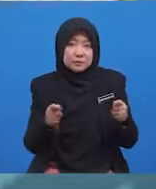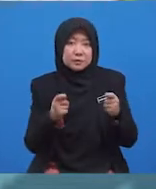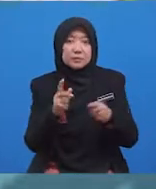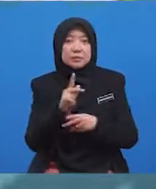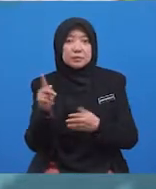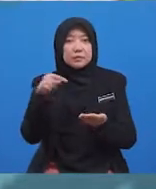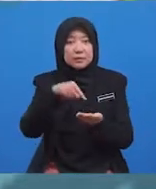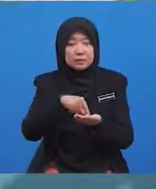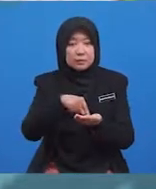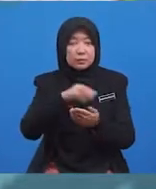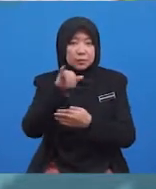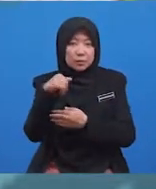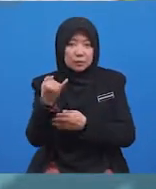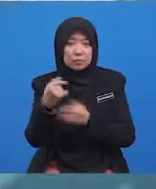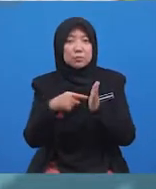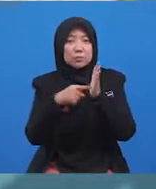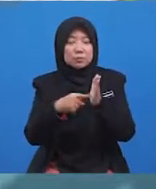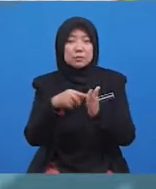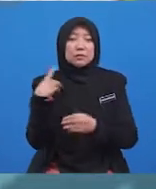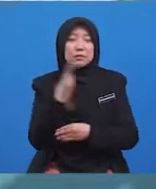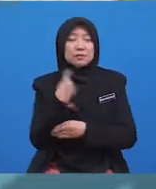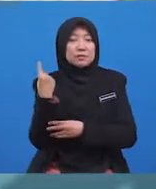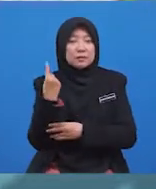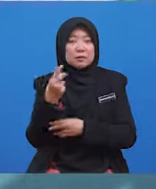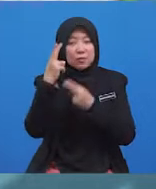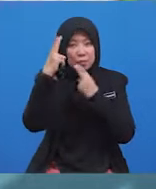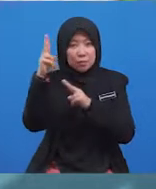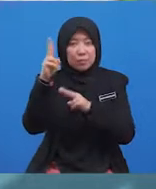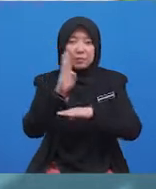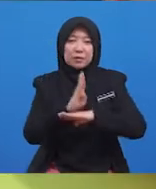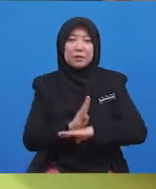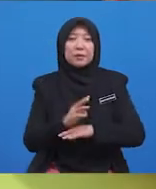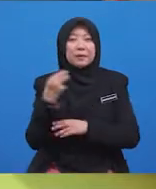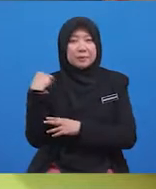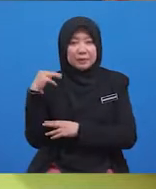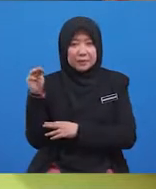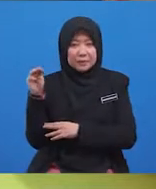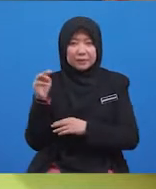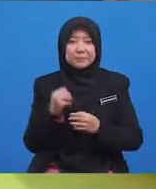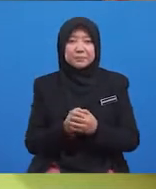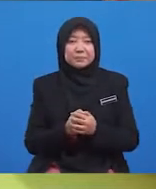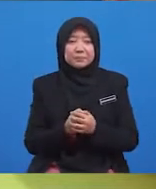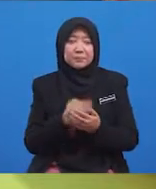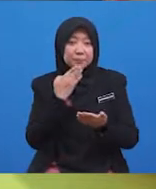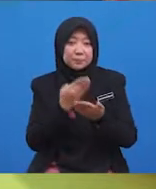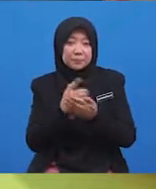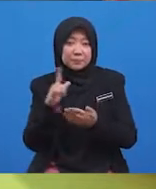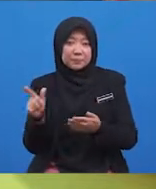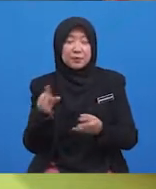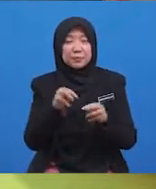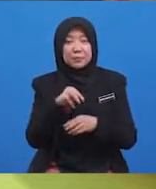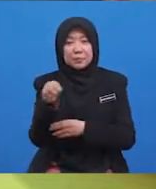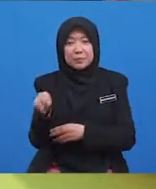menunjukkan bahawa kita sentiasa menghormati budaya mereka. Baiklah murid-murid yang cikgu kasihi